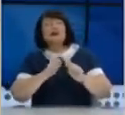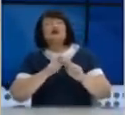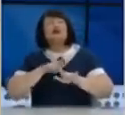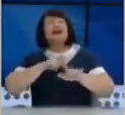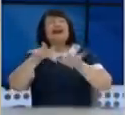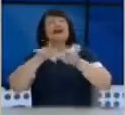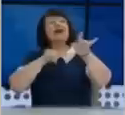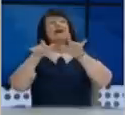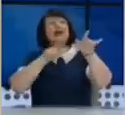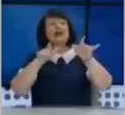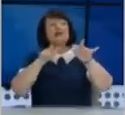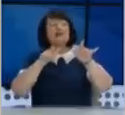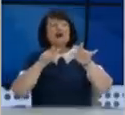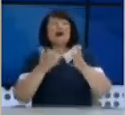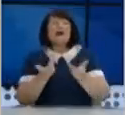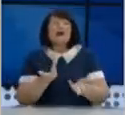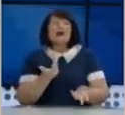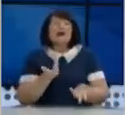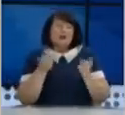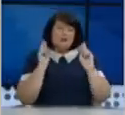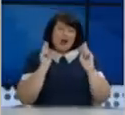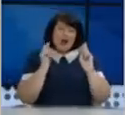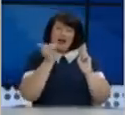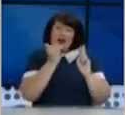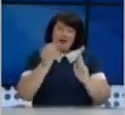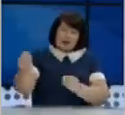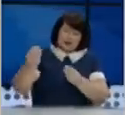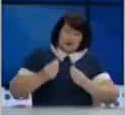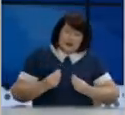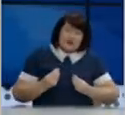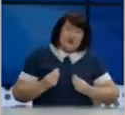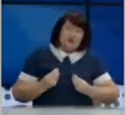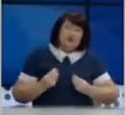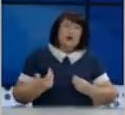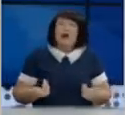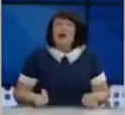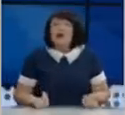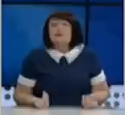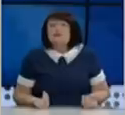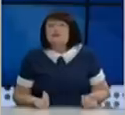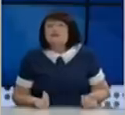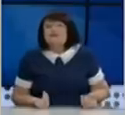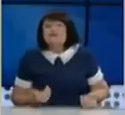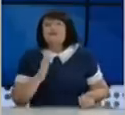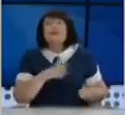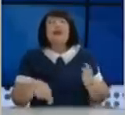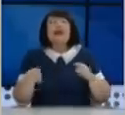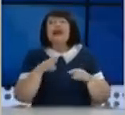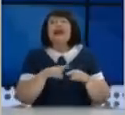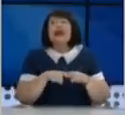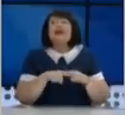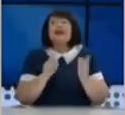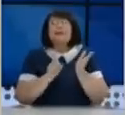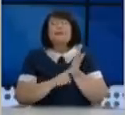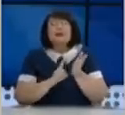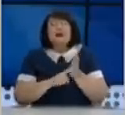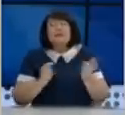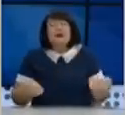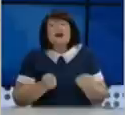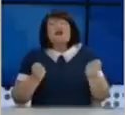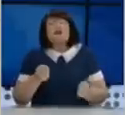μας. Μακάρι να έρθουν το συνταμότερο δυνατό. Αυτό όμως δεν αλλάζει ότι η χώρα πρέπει να αξιοποιήσει και έχει